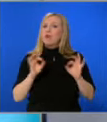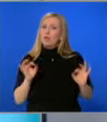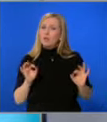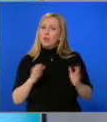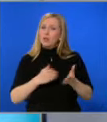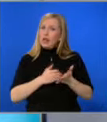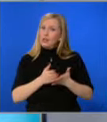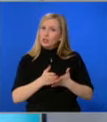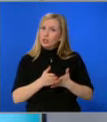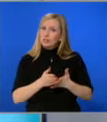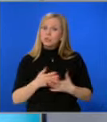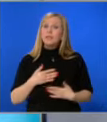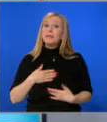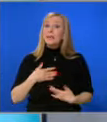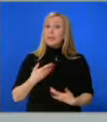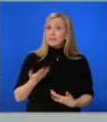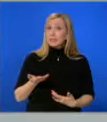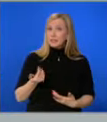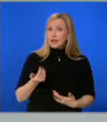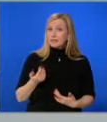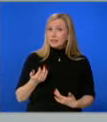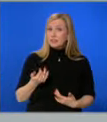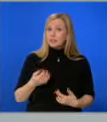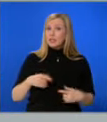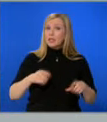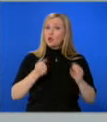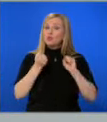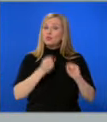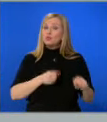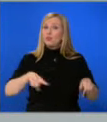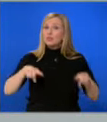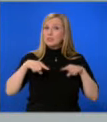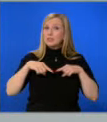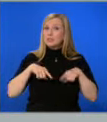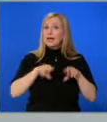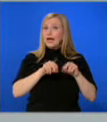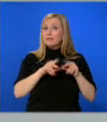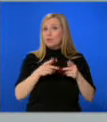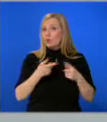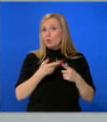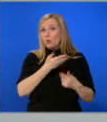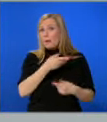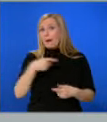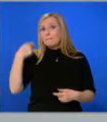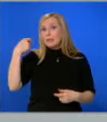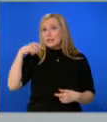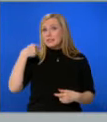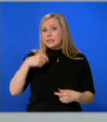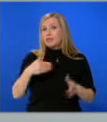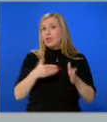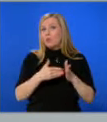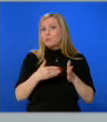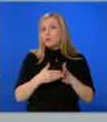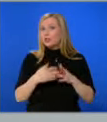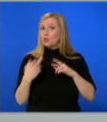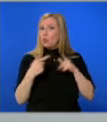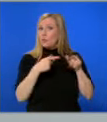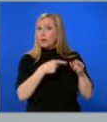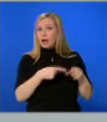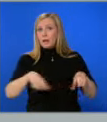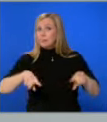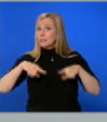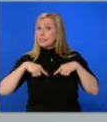беше възможна. Има заявки за сезиране на Конституционния съд, каза го и президента, казват го и опозицията, че ще се обърне към съда